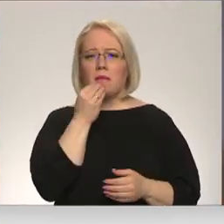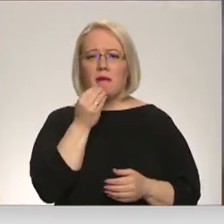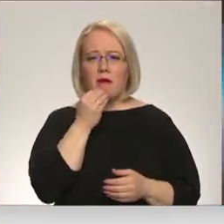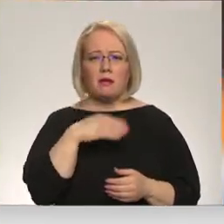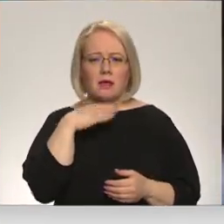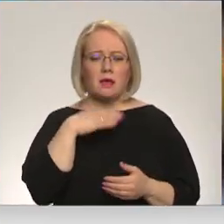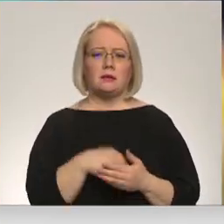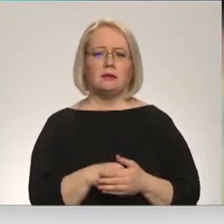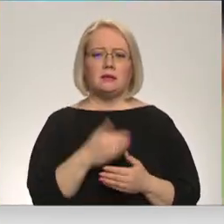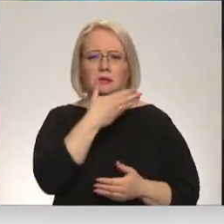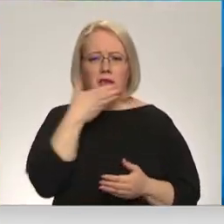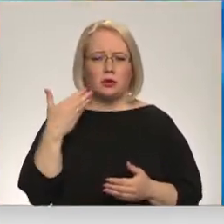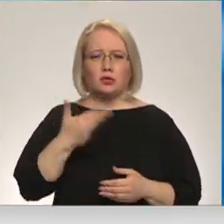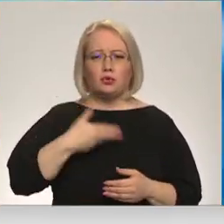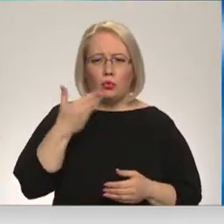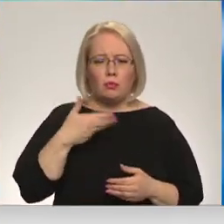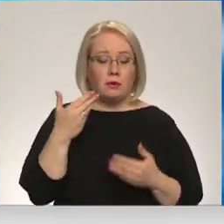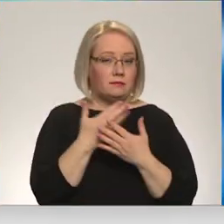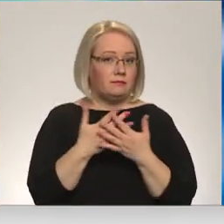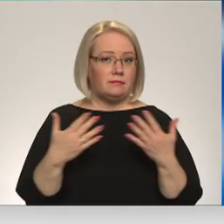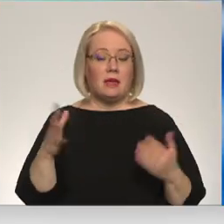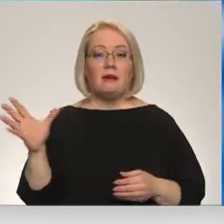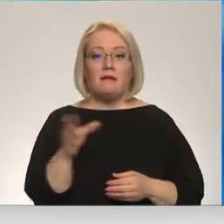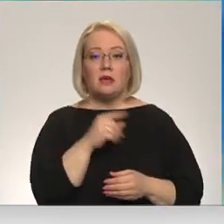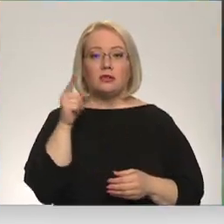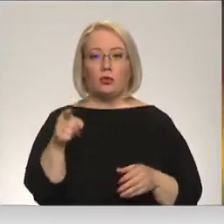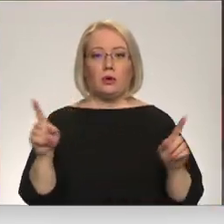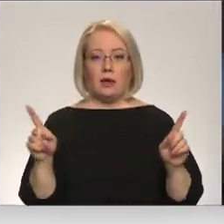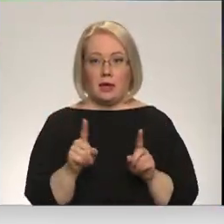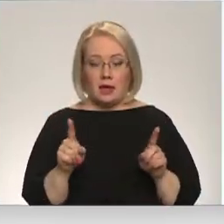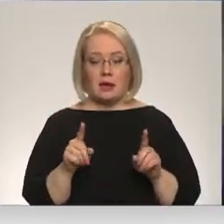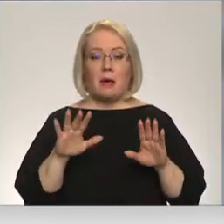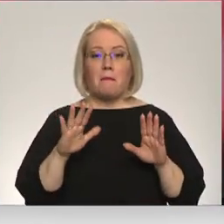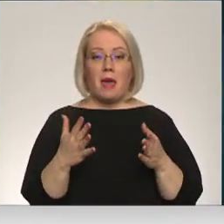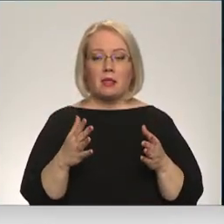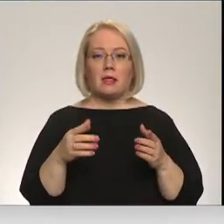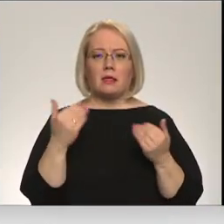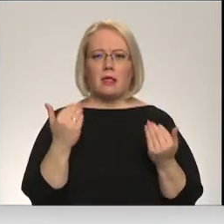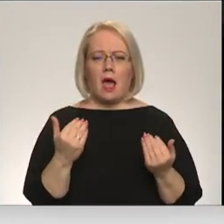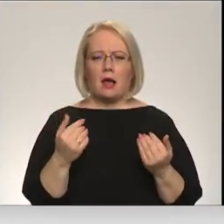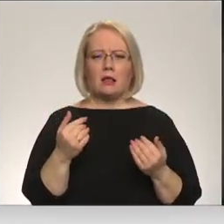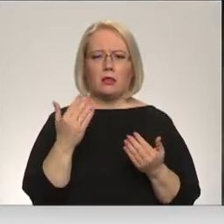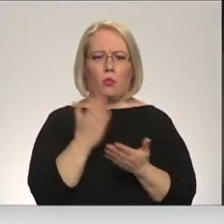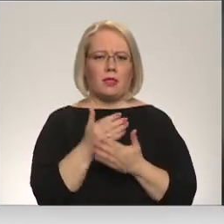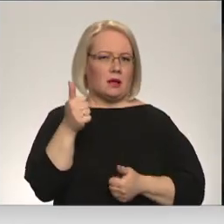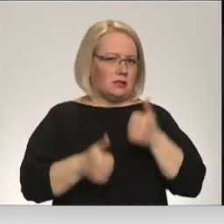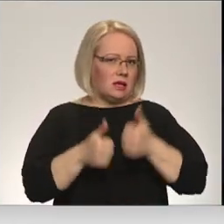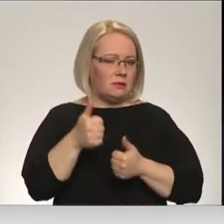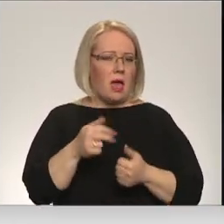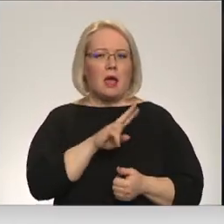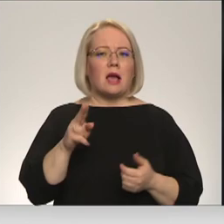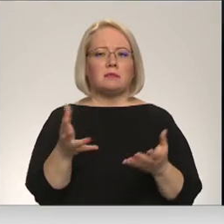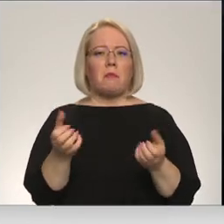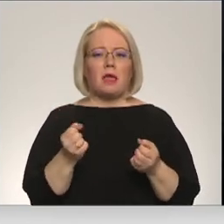ēdiens, siltais, zupiņas, nu, viss tur ir. Tajā pat laikā burtiski notiekot tāda kā sacīkste, kurš uzņems